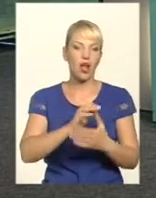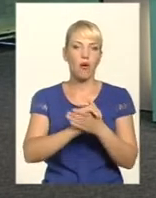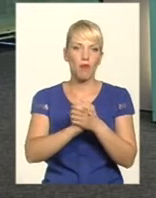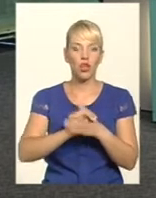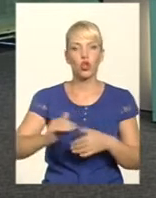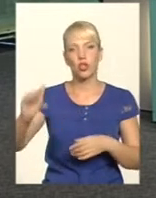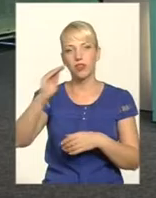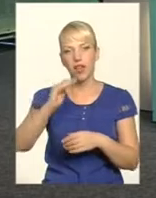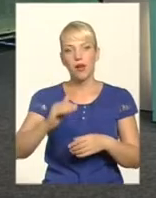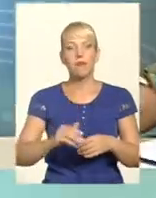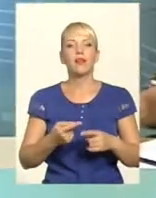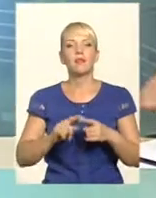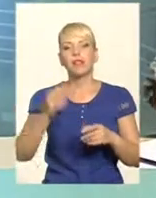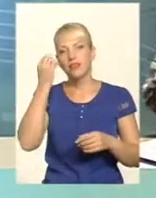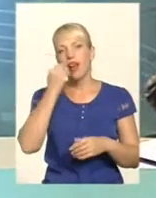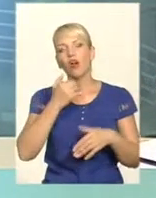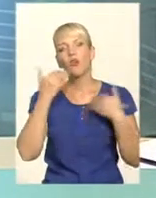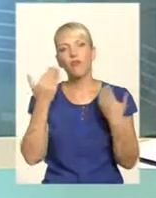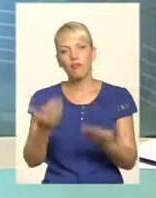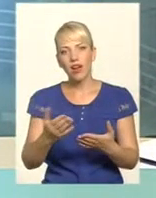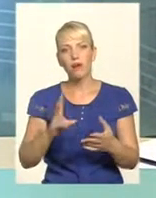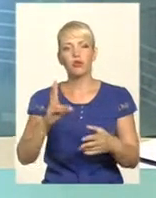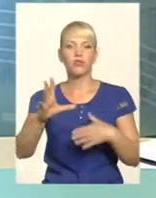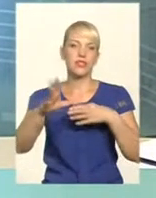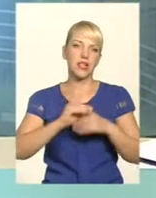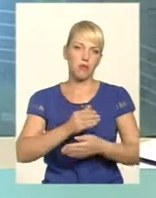Дякую вам, дякую всім, хто був із нами. Це була